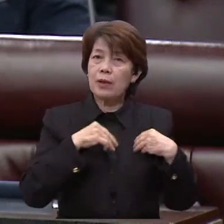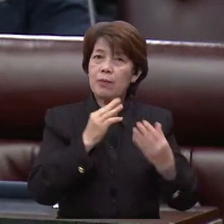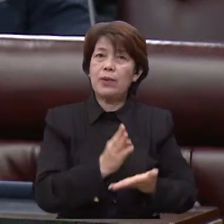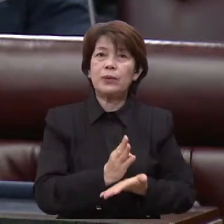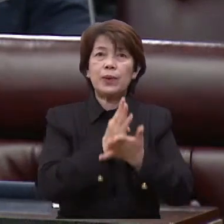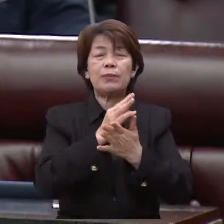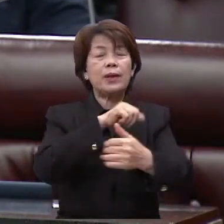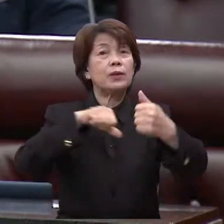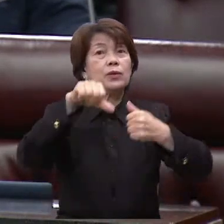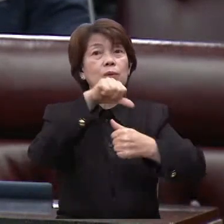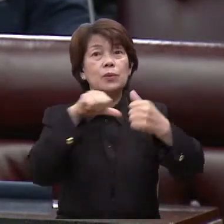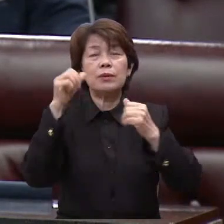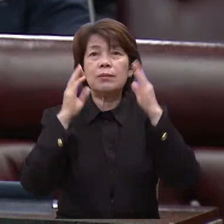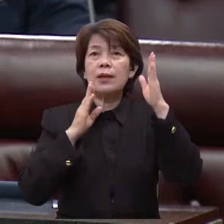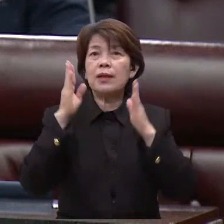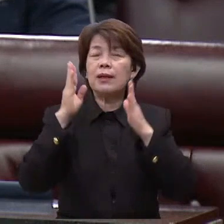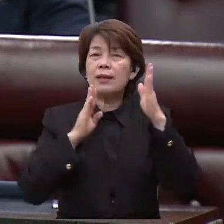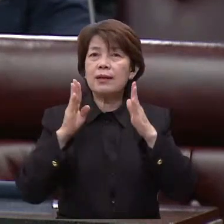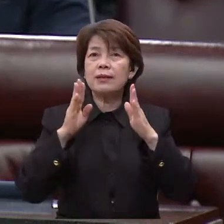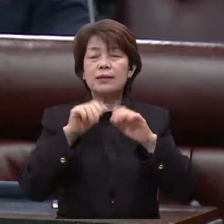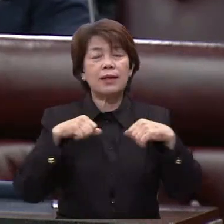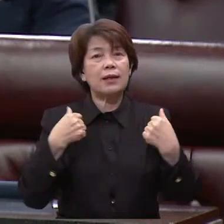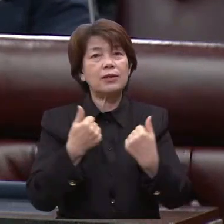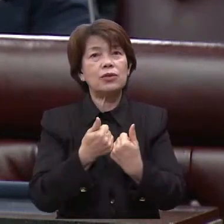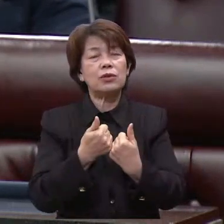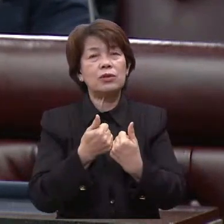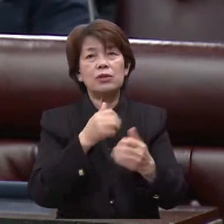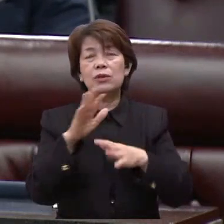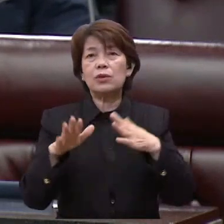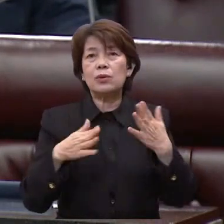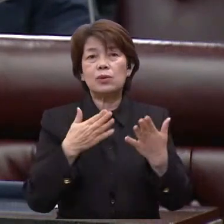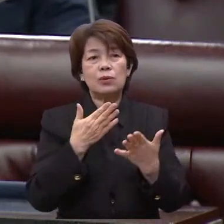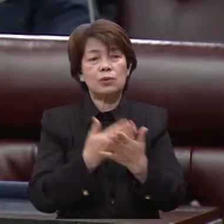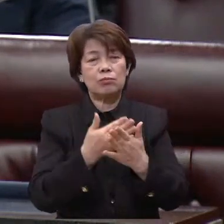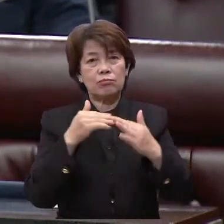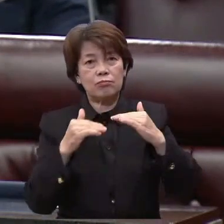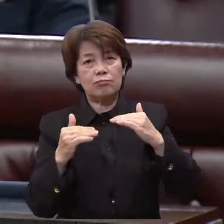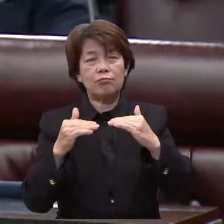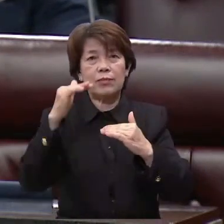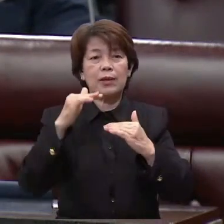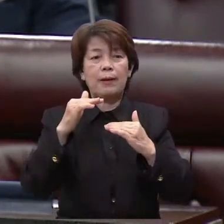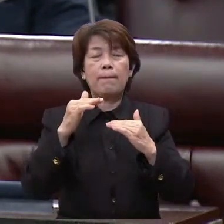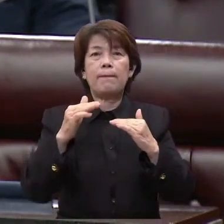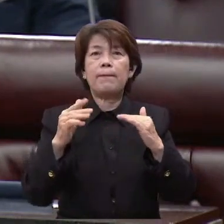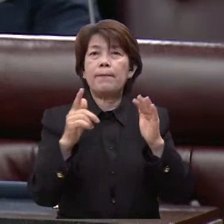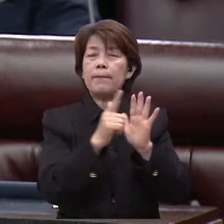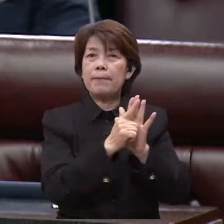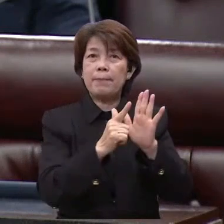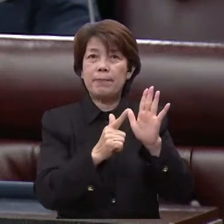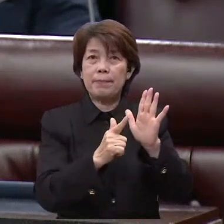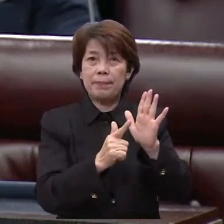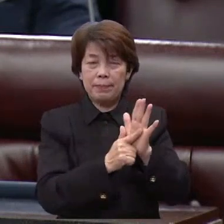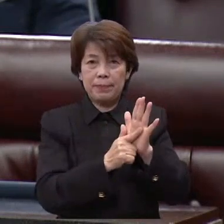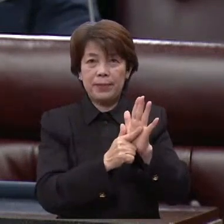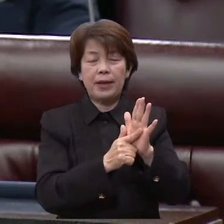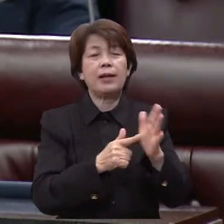sosial Malaysia mahasiswi dan juga agensi-agensi sehingga ke peringkat lembaga-lembaga zakat negeri-negeri apabila